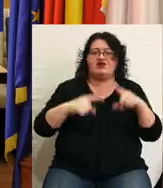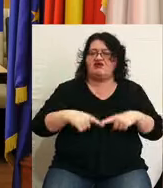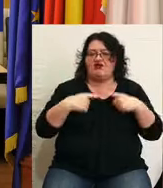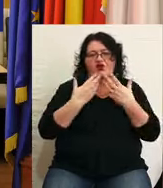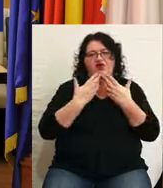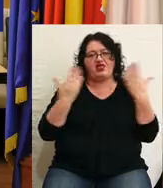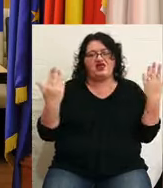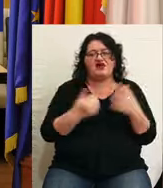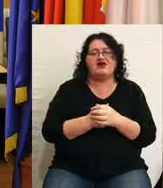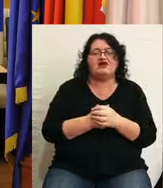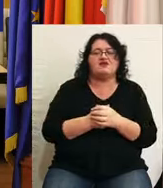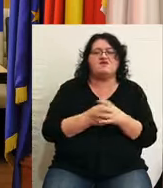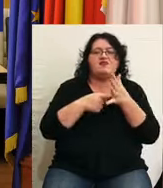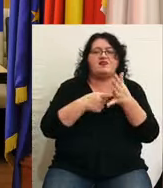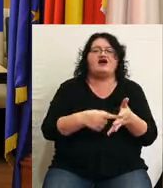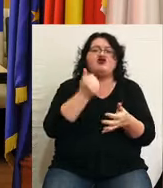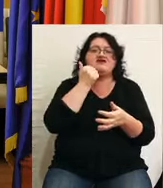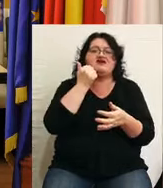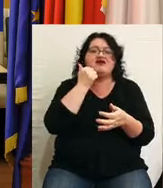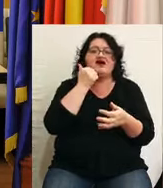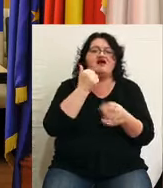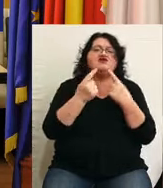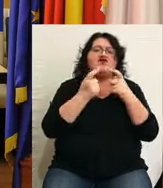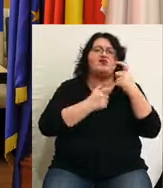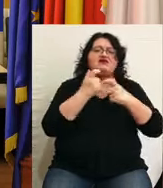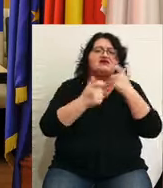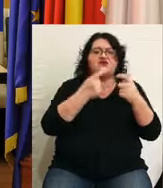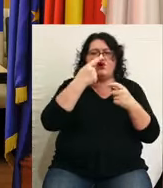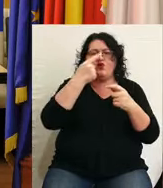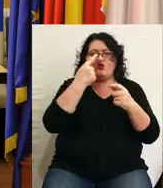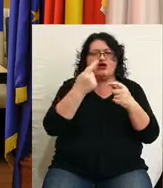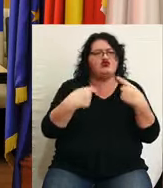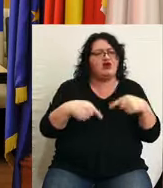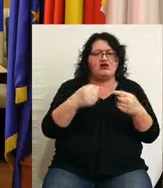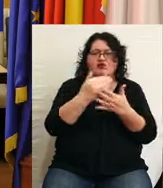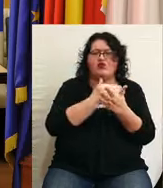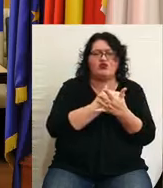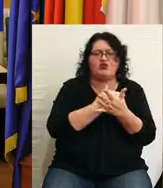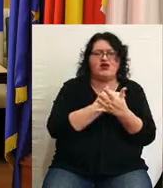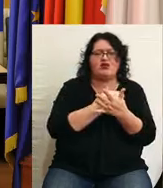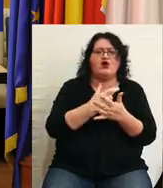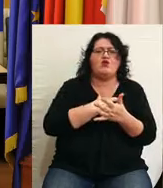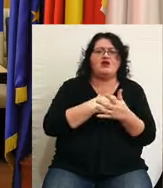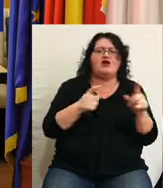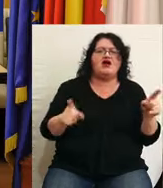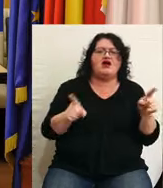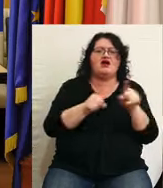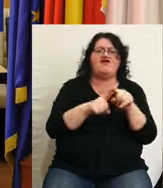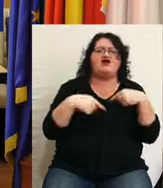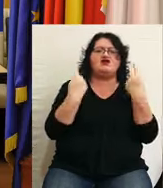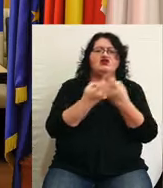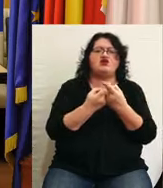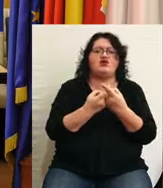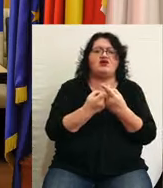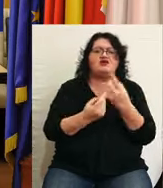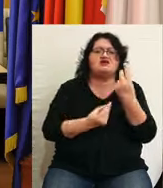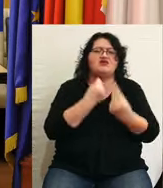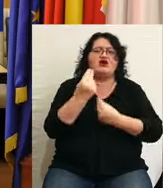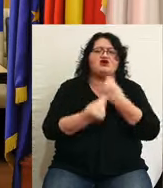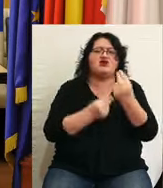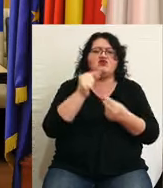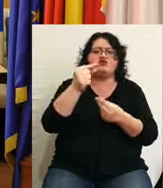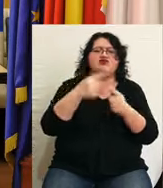supraviețui această iarnă. Și aici vorbesc și despre orașe care nu au posibilitatea ca noi să se mai joace un